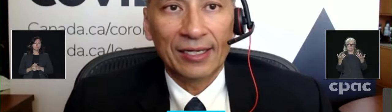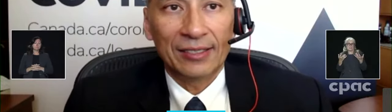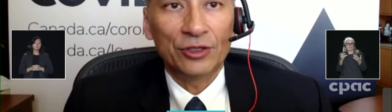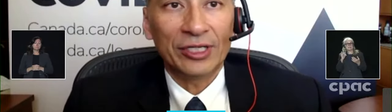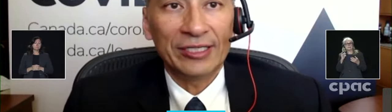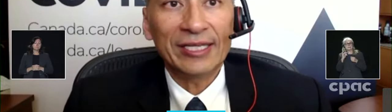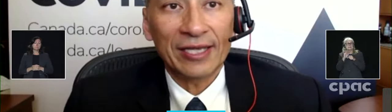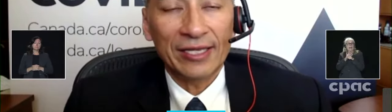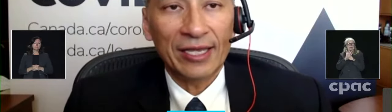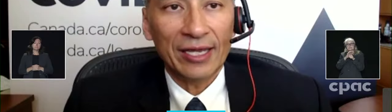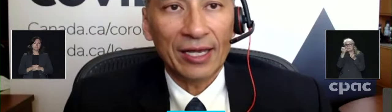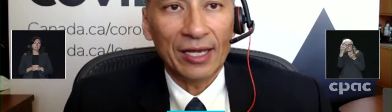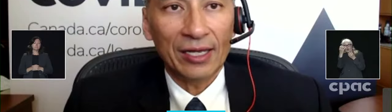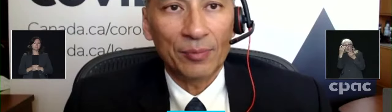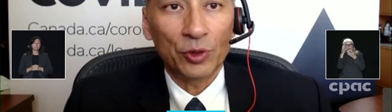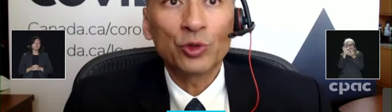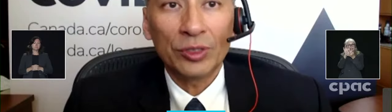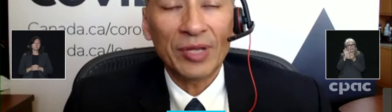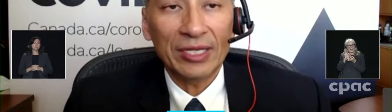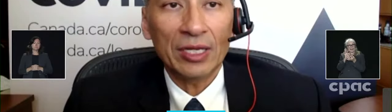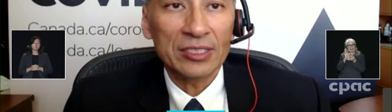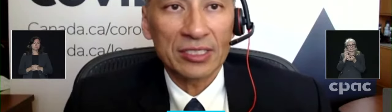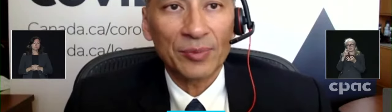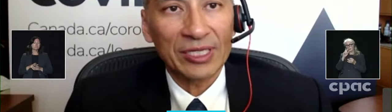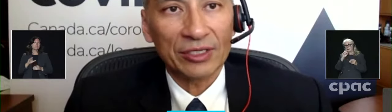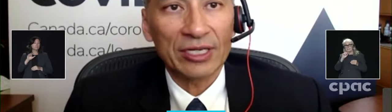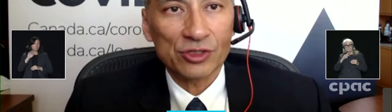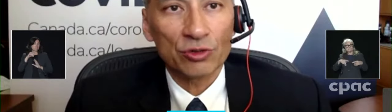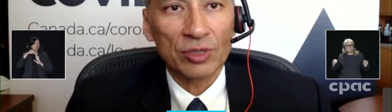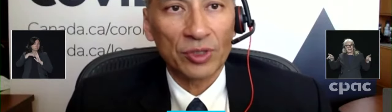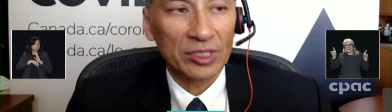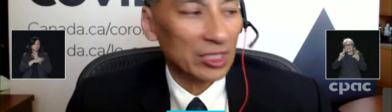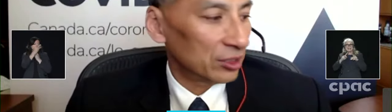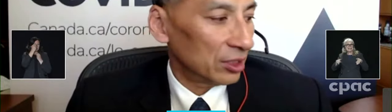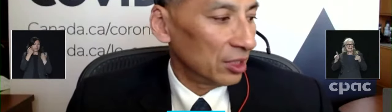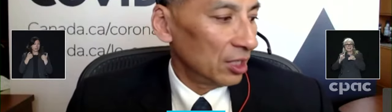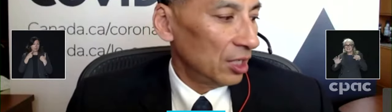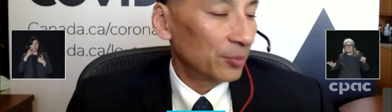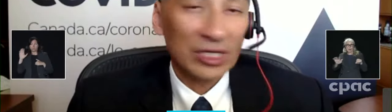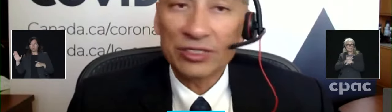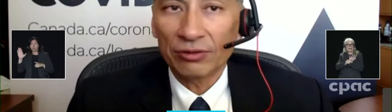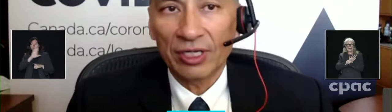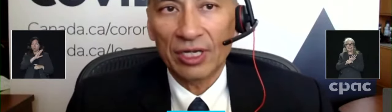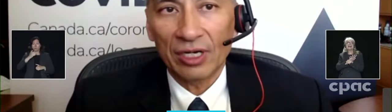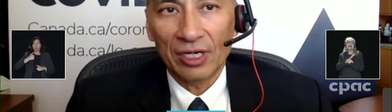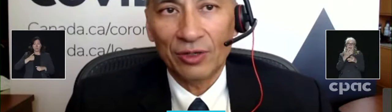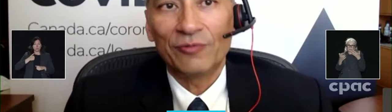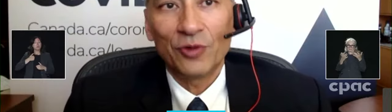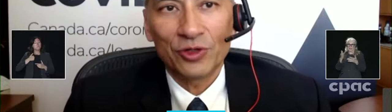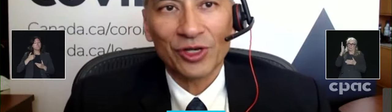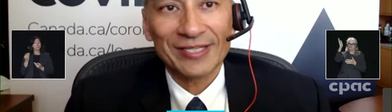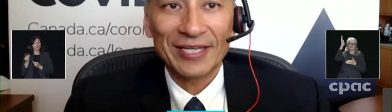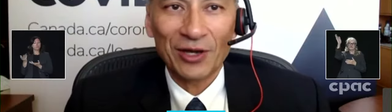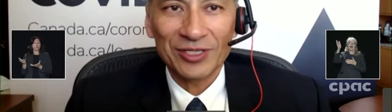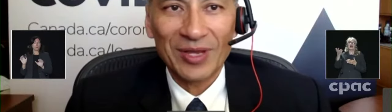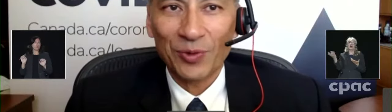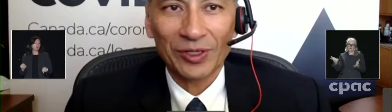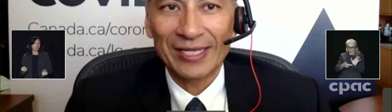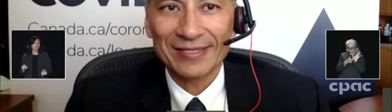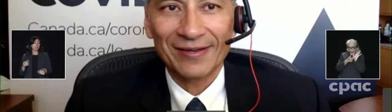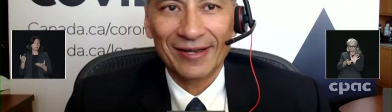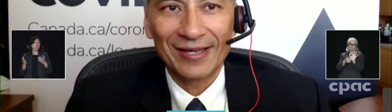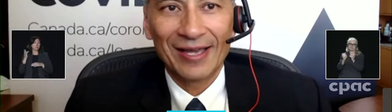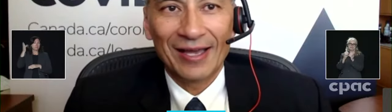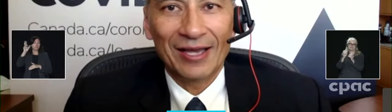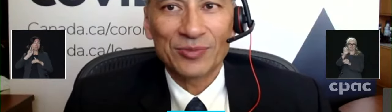des données détaillées pour tous les pays. C'est peut-être quelque chose, on peut être présenter une future séance, mais